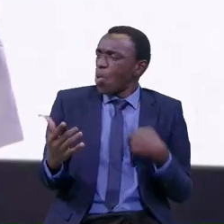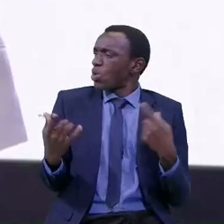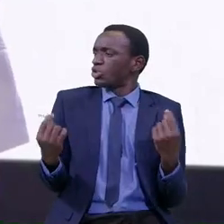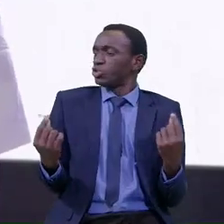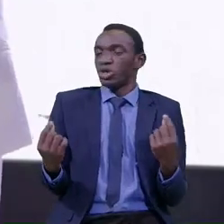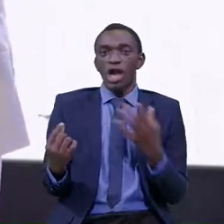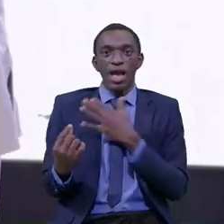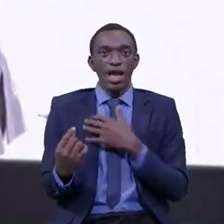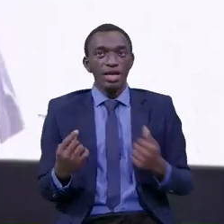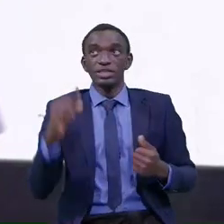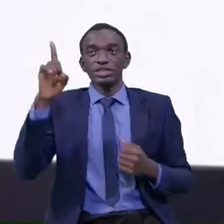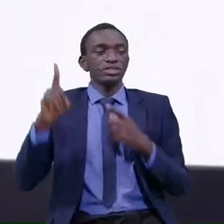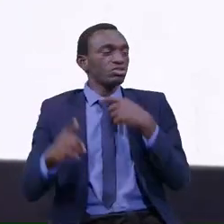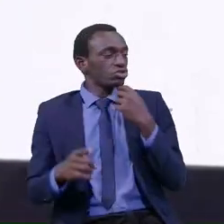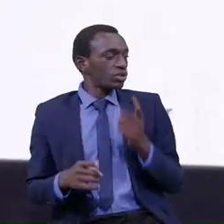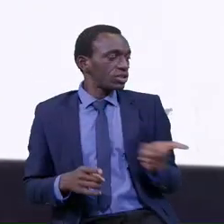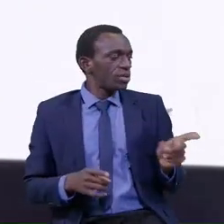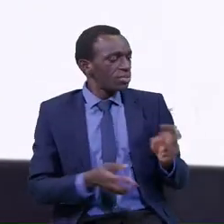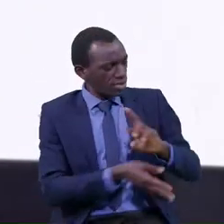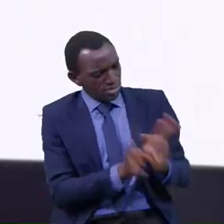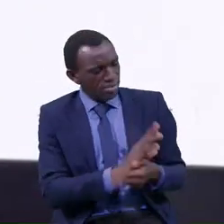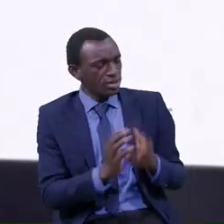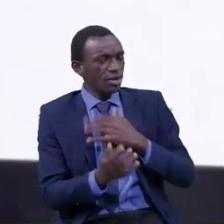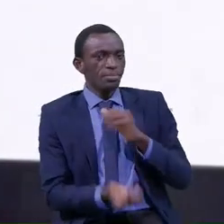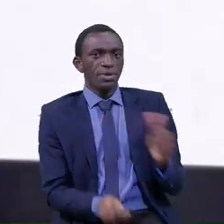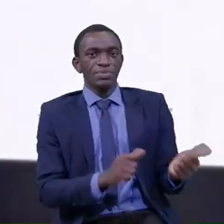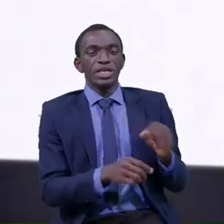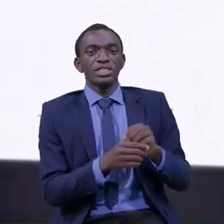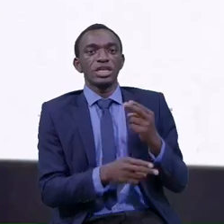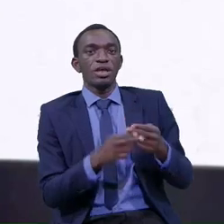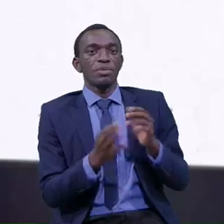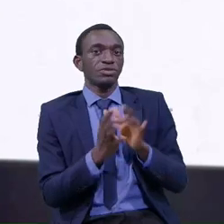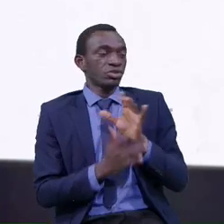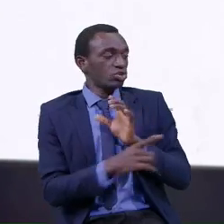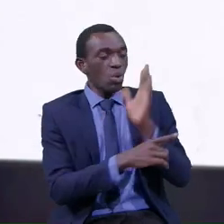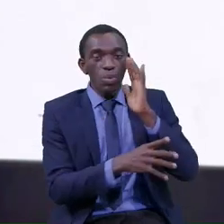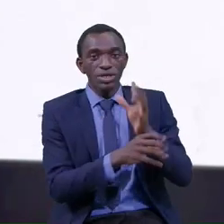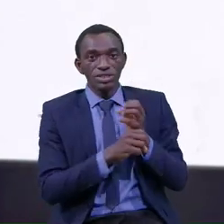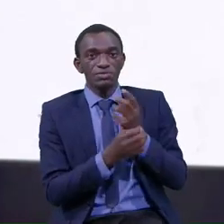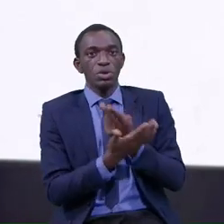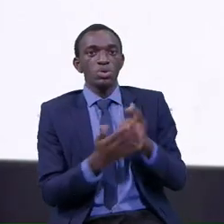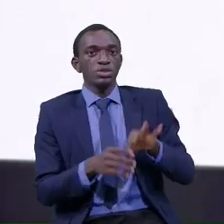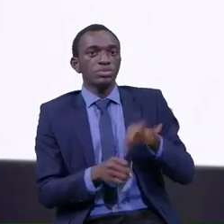soyez baptisés au nom de Jésus-Christ. Et vous recevrez le don du Saint-Esprit, car la promesse est pour vous.